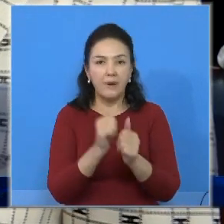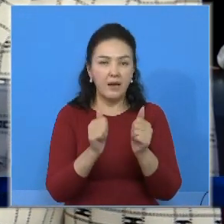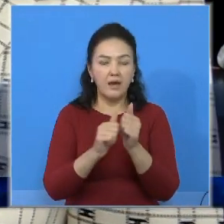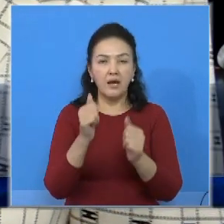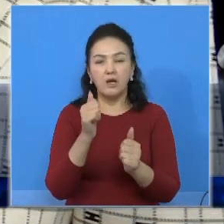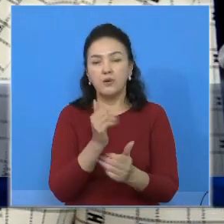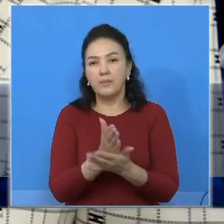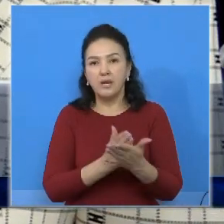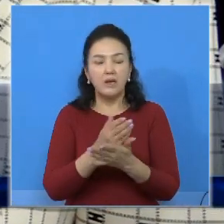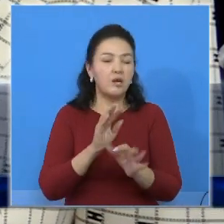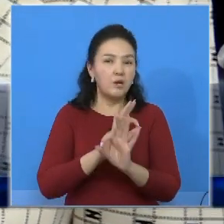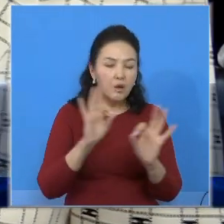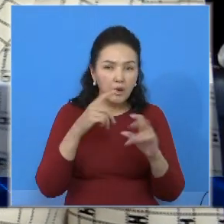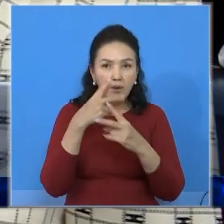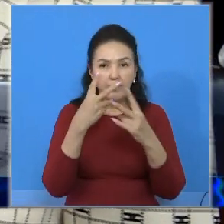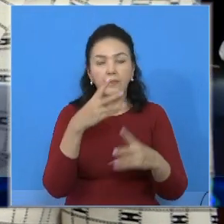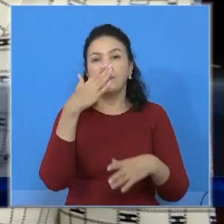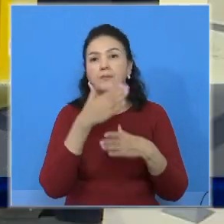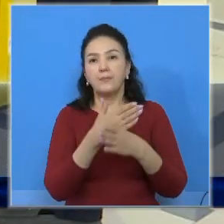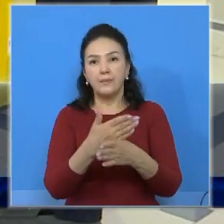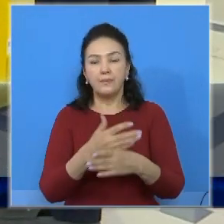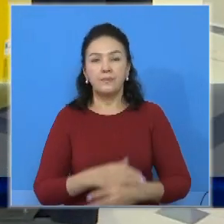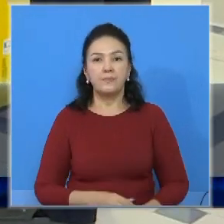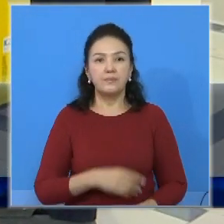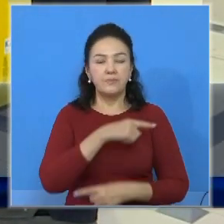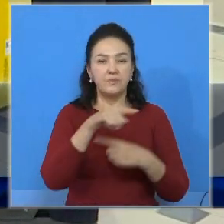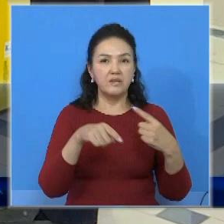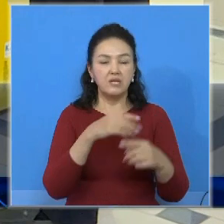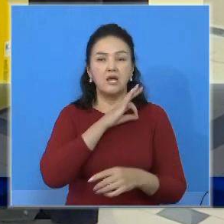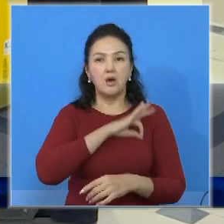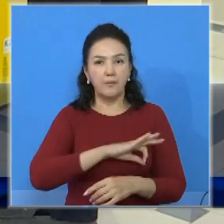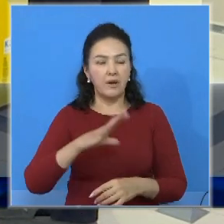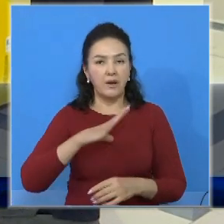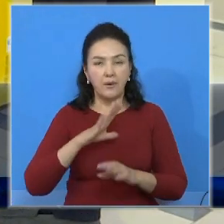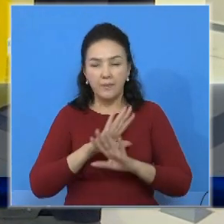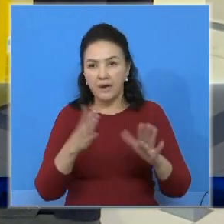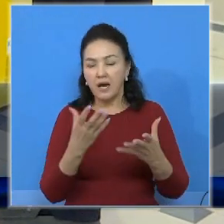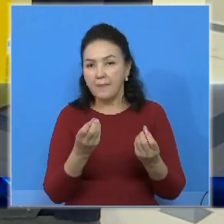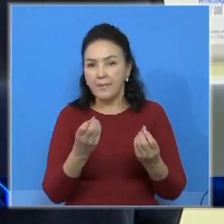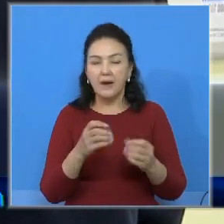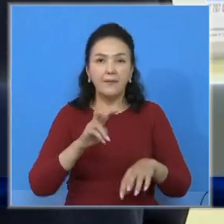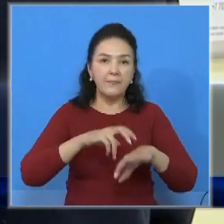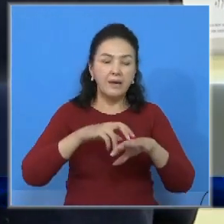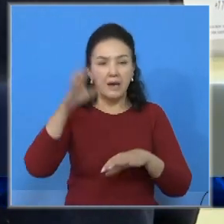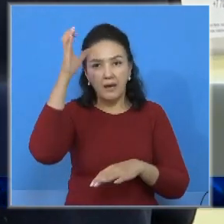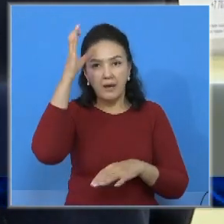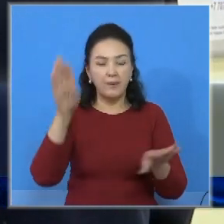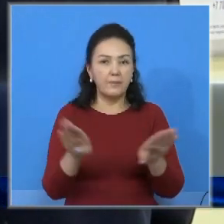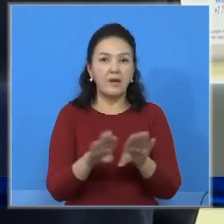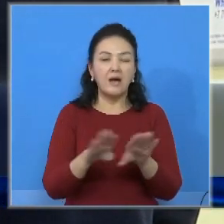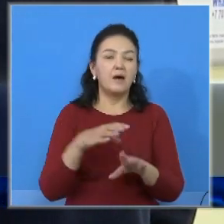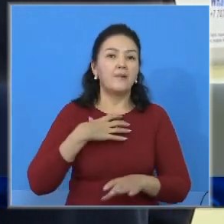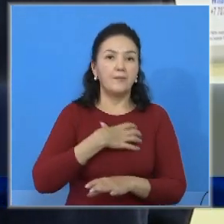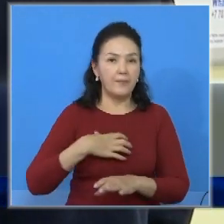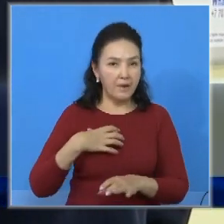қызмет түрінің ерекшелігімен де қарастыруға көмектесеміз. Бизнесе тек пайда келіп қана қоймай, өндіріс, медицина, білім сияқты әлеуметтік